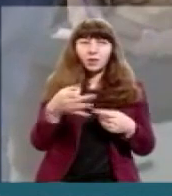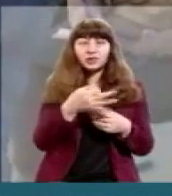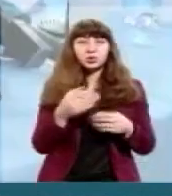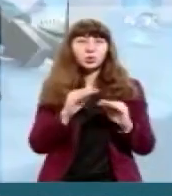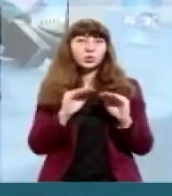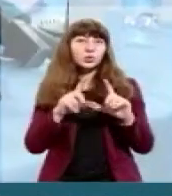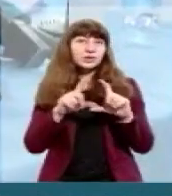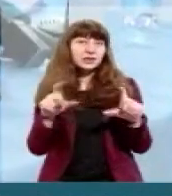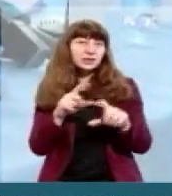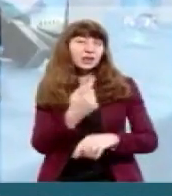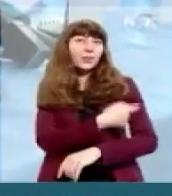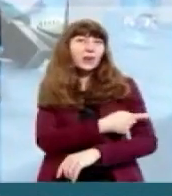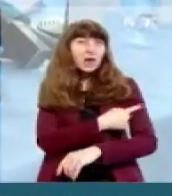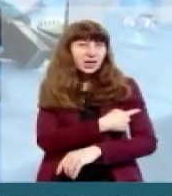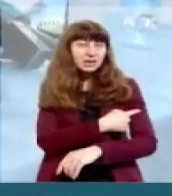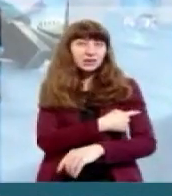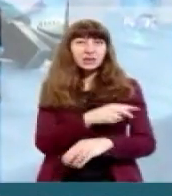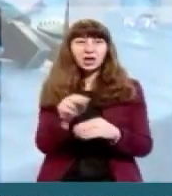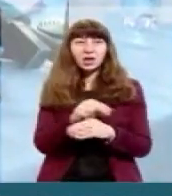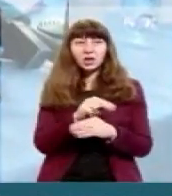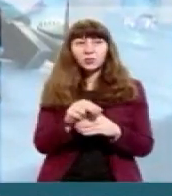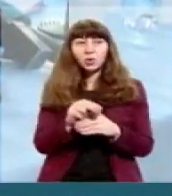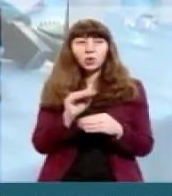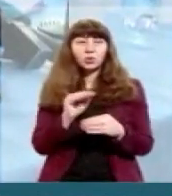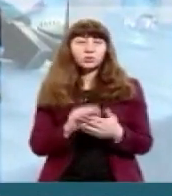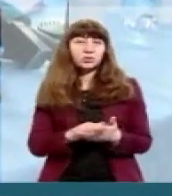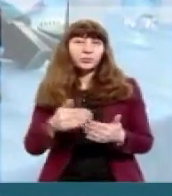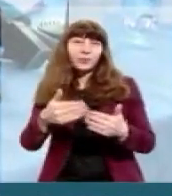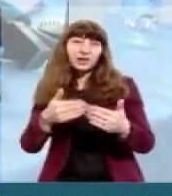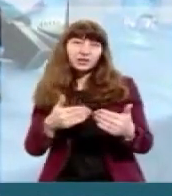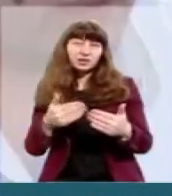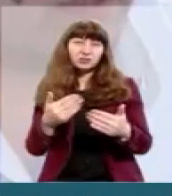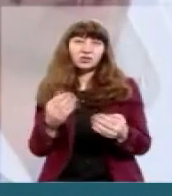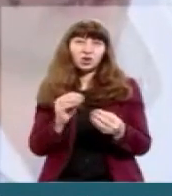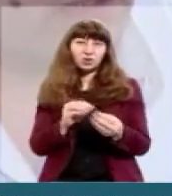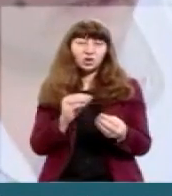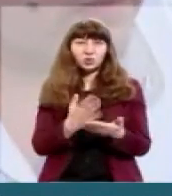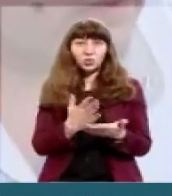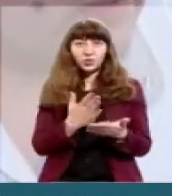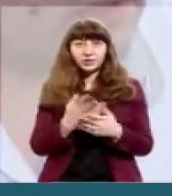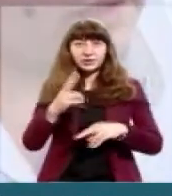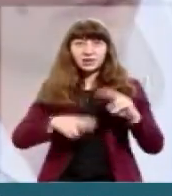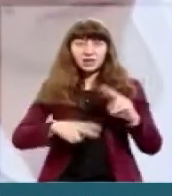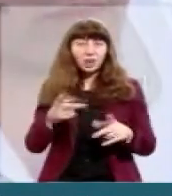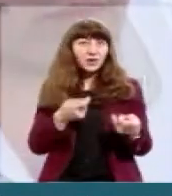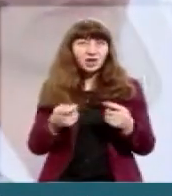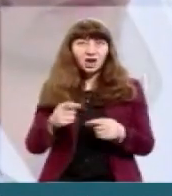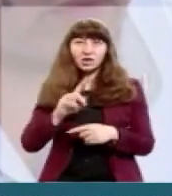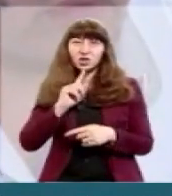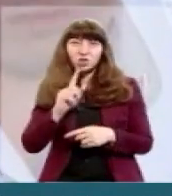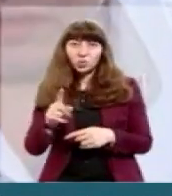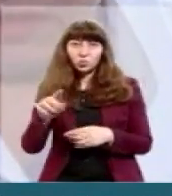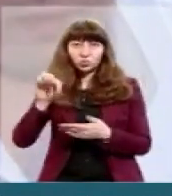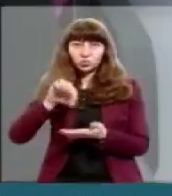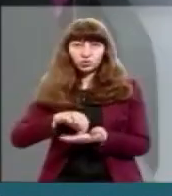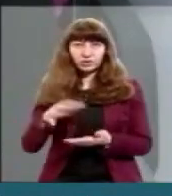детской больницы, то капитальный ремонт с прежним подрядчиком продолжать не будут. Как пояснил главный врач Нурлан Ержанов, представители компании до